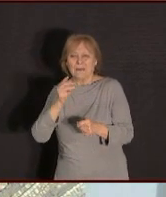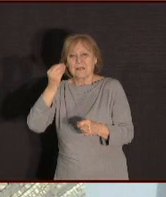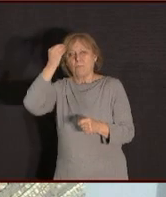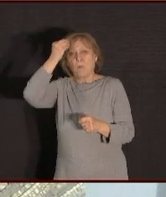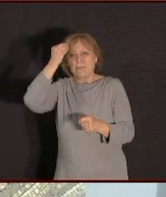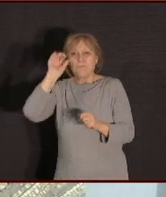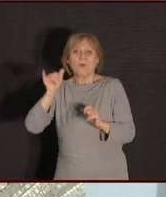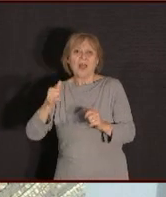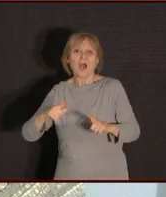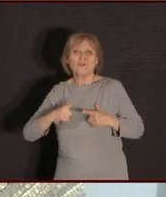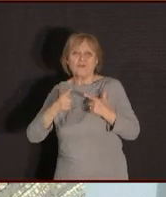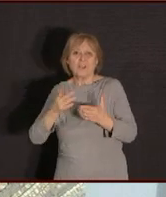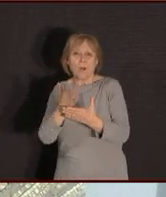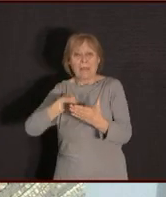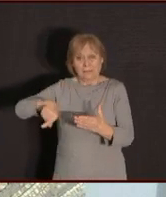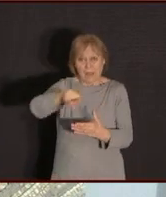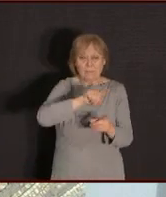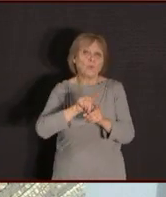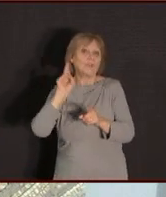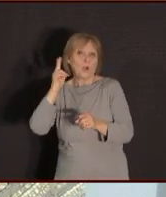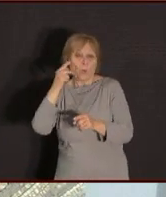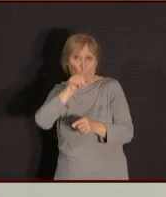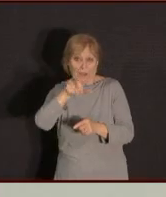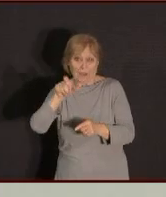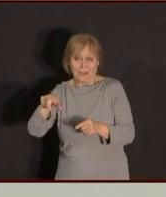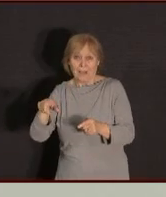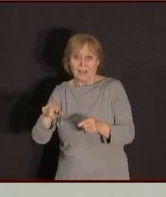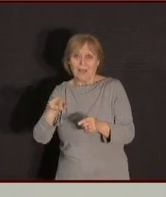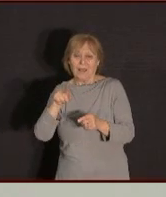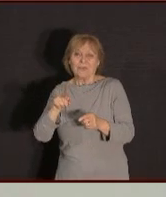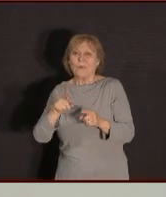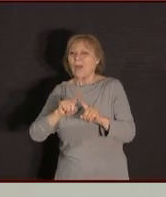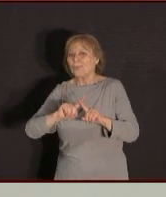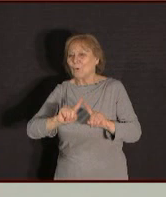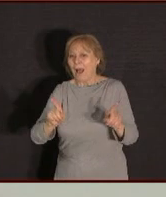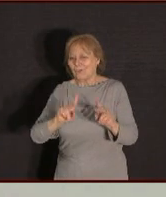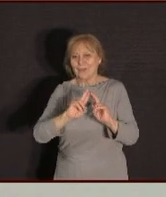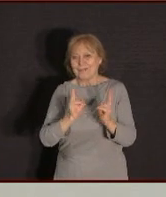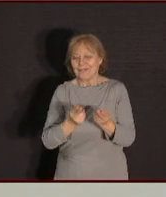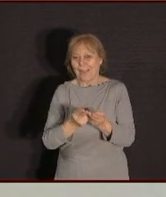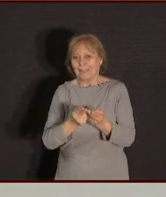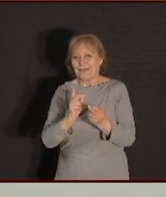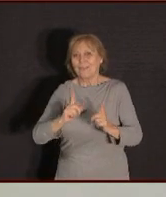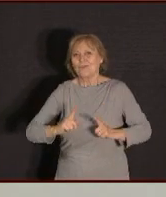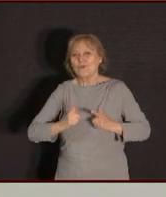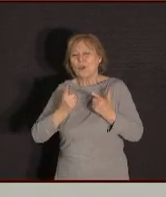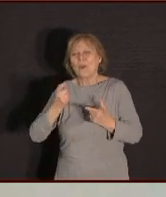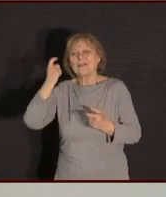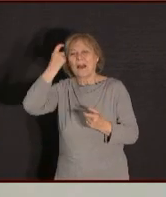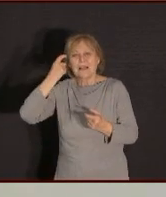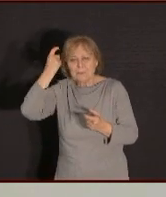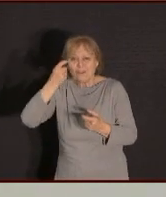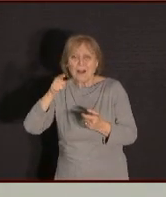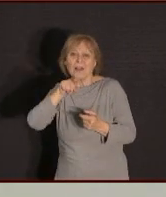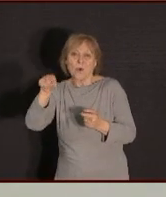nami tudi gluhi ljudje, ki to je čist pred dost drugačen svet in doživljanja, razmišljanja, priprašeni